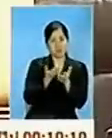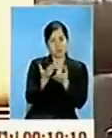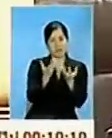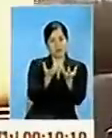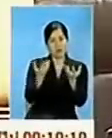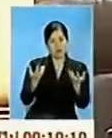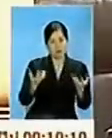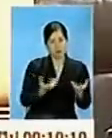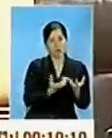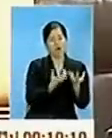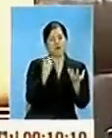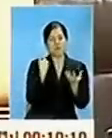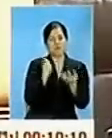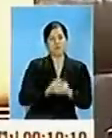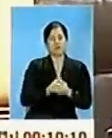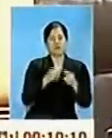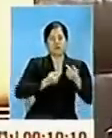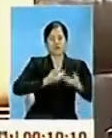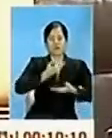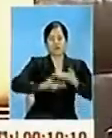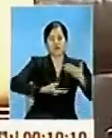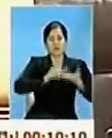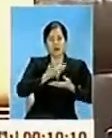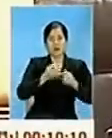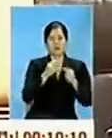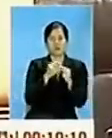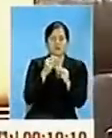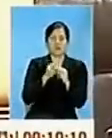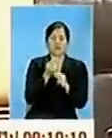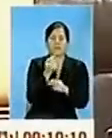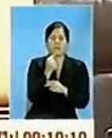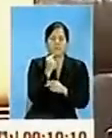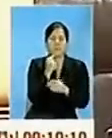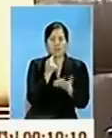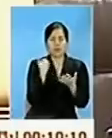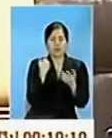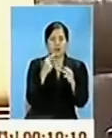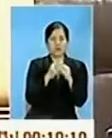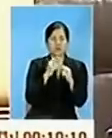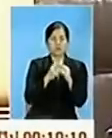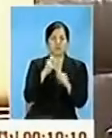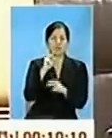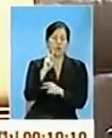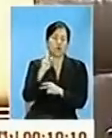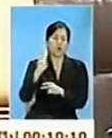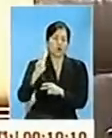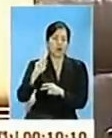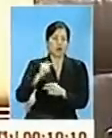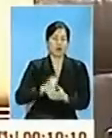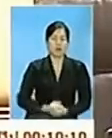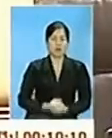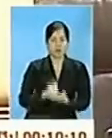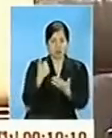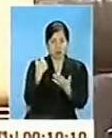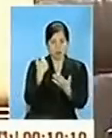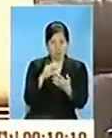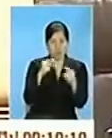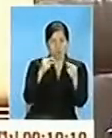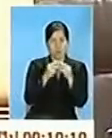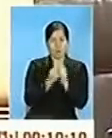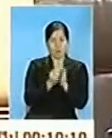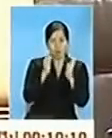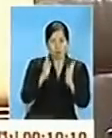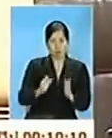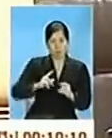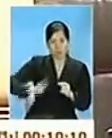งเกลือคนเราออกไปน้อยคนของเขาเข้ามาเยอะถามว่